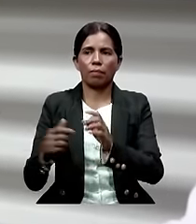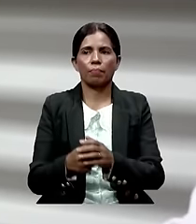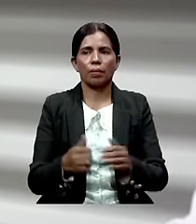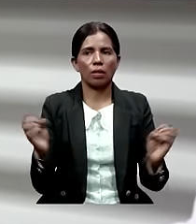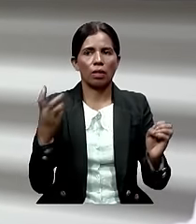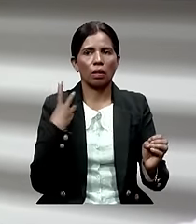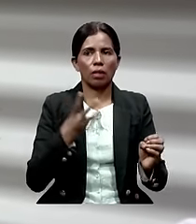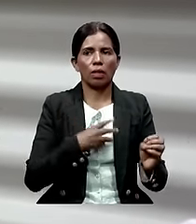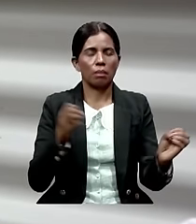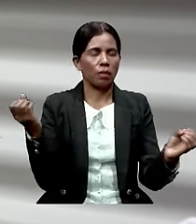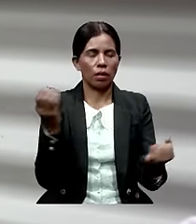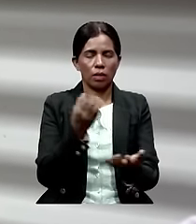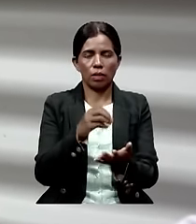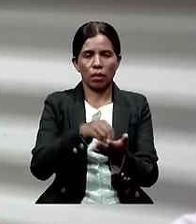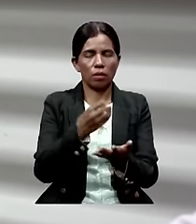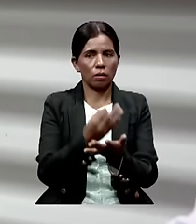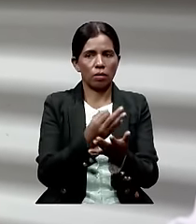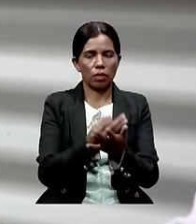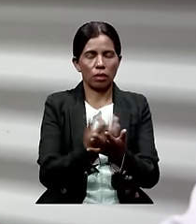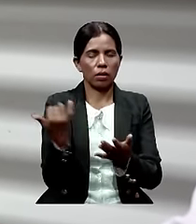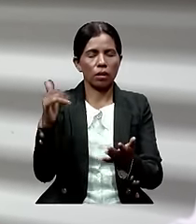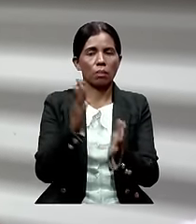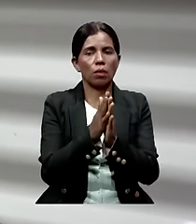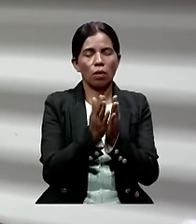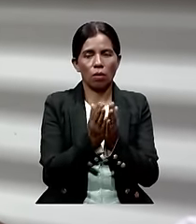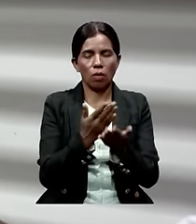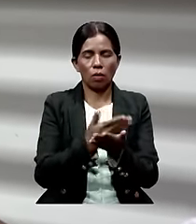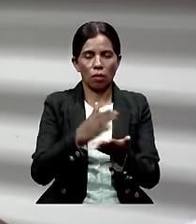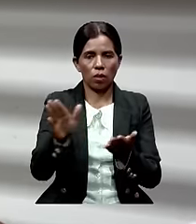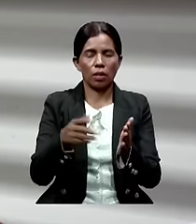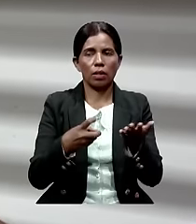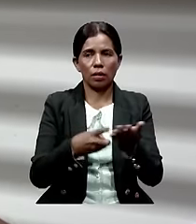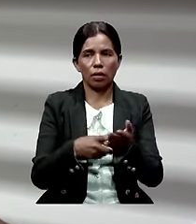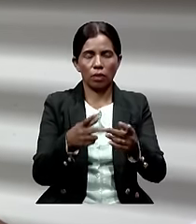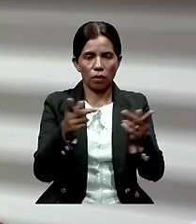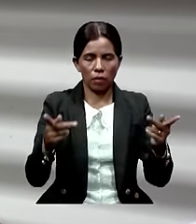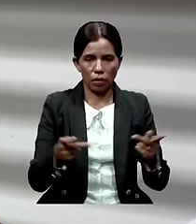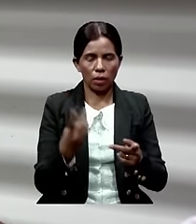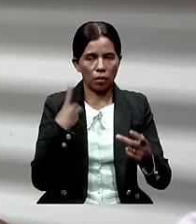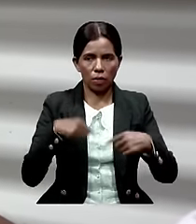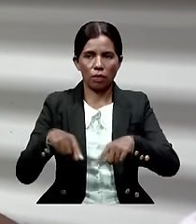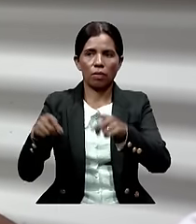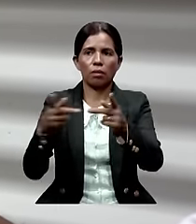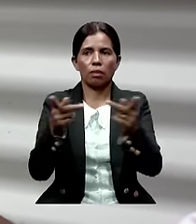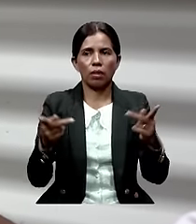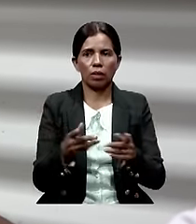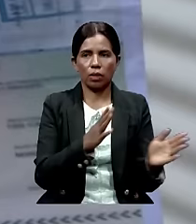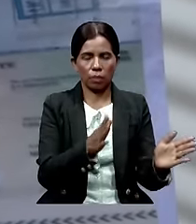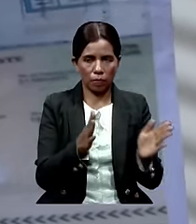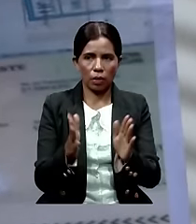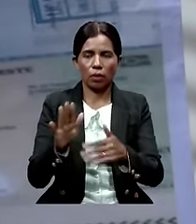ausan lima sen ni lima sen pun am latam. Tiket ni sira mahola, i sasam be, fatin nebe mak agora me atuba, fatin ni sira